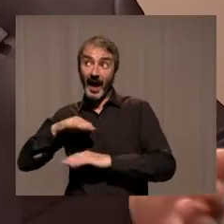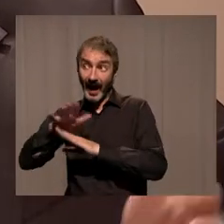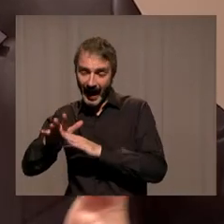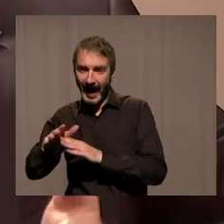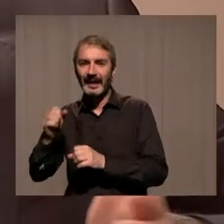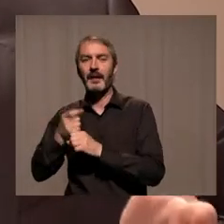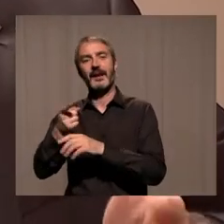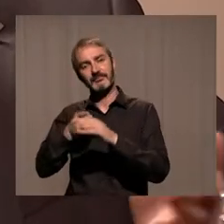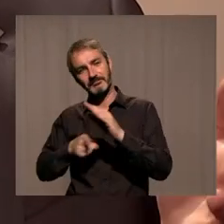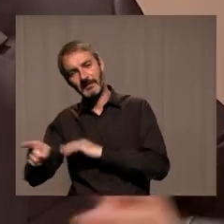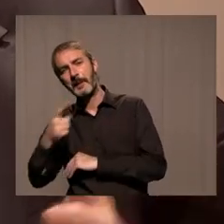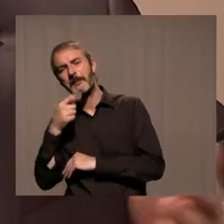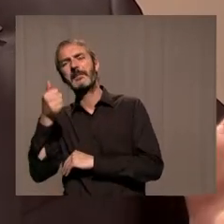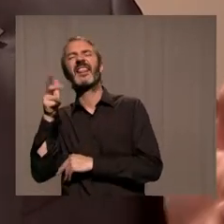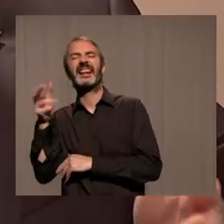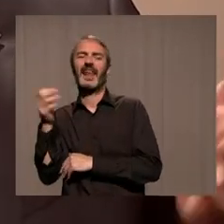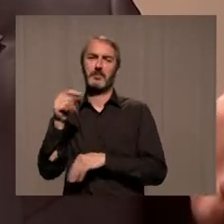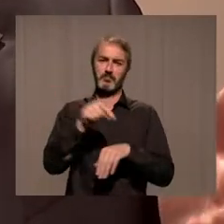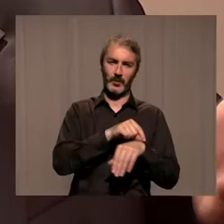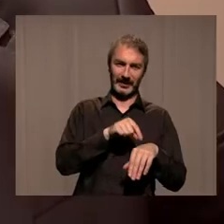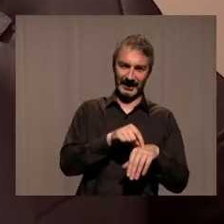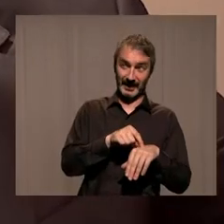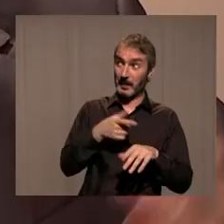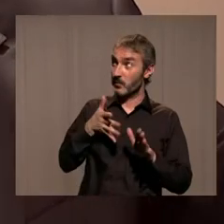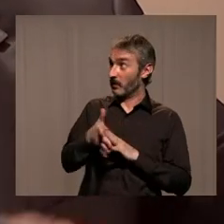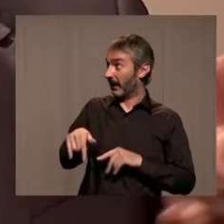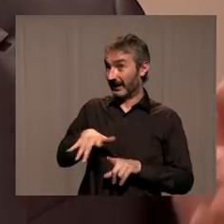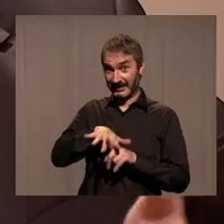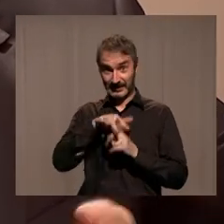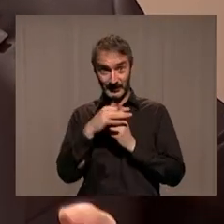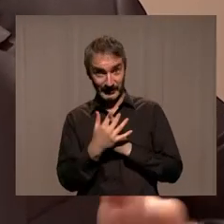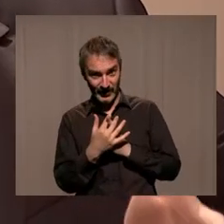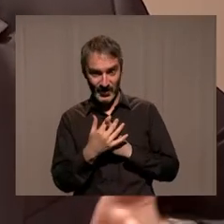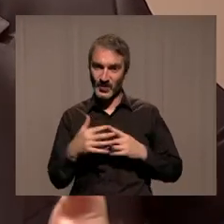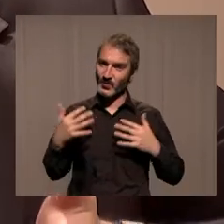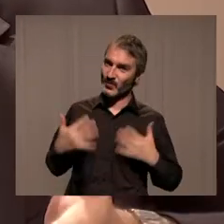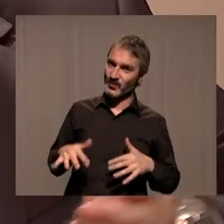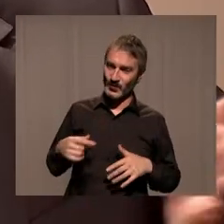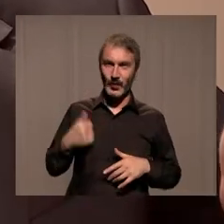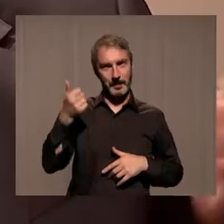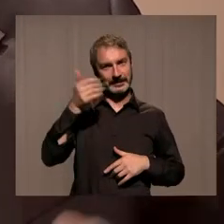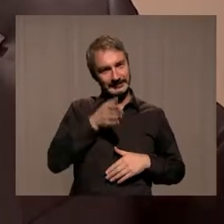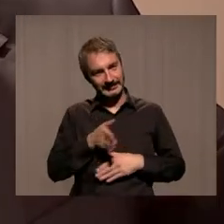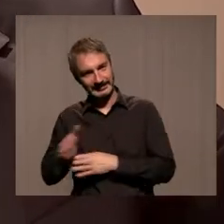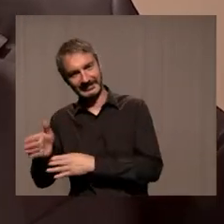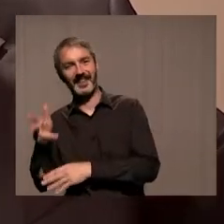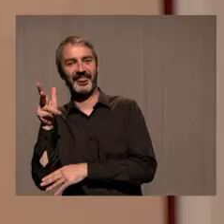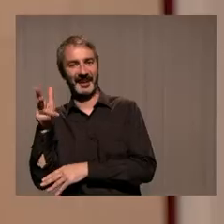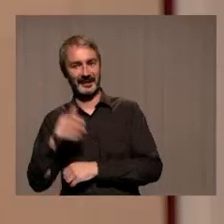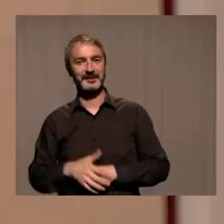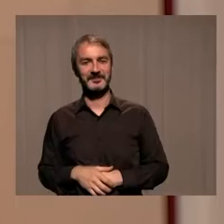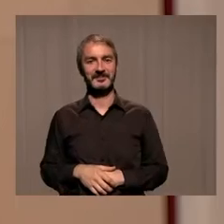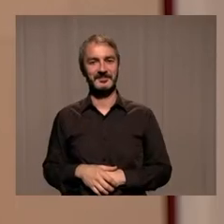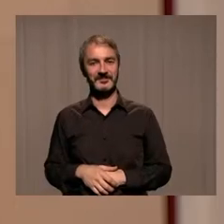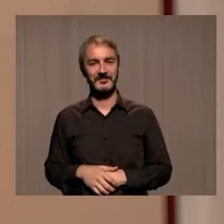amb polítiques. Que amb polítiques. Perquè, lamentablement, la situació del mercat laboral demana més una cosa que l'altra. Mira'l, aquí ho